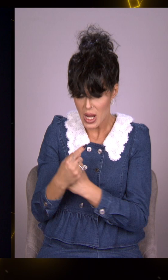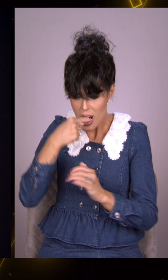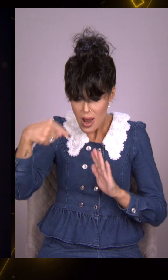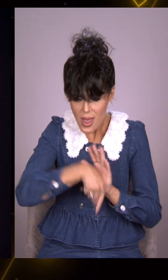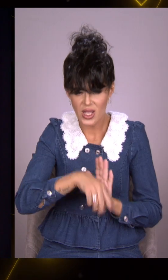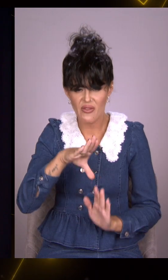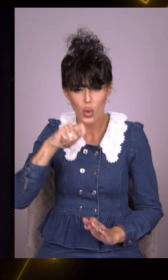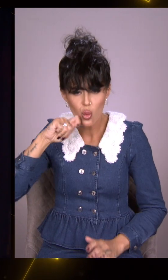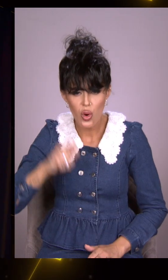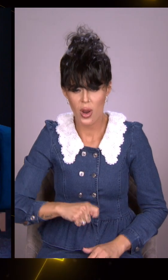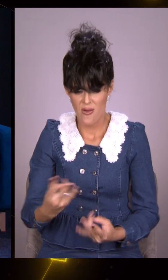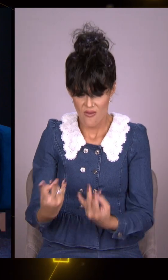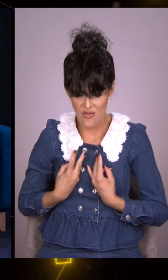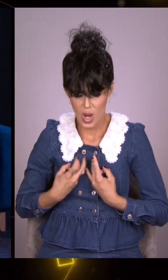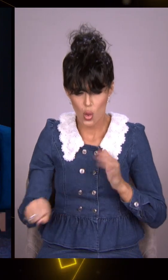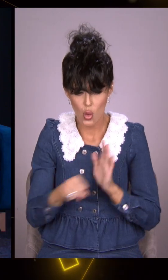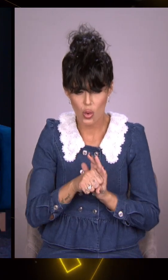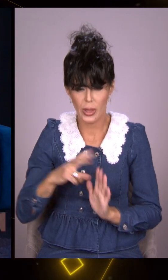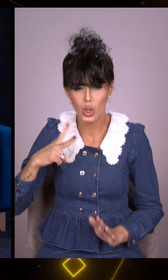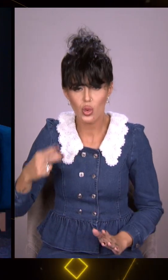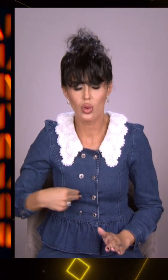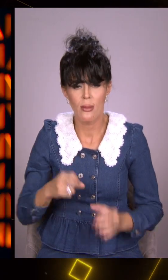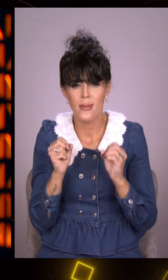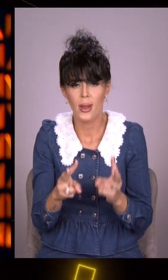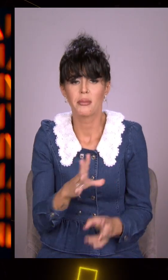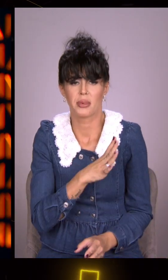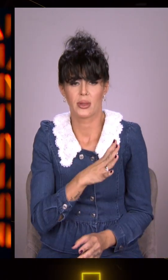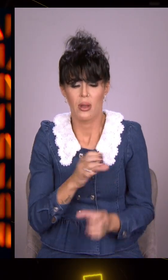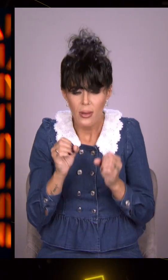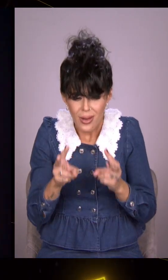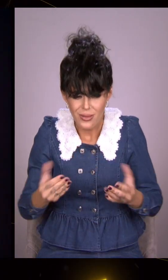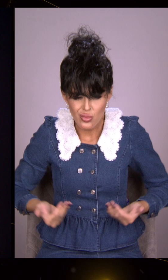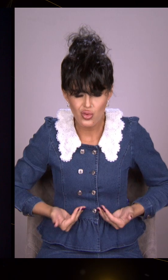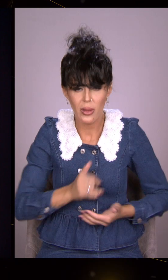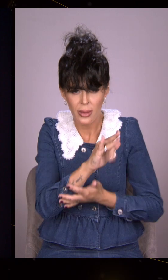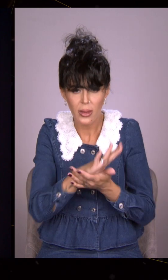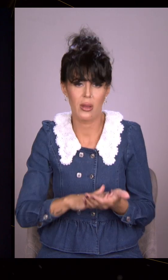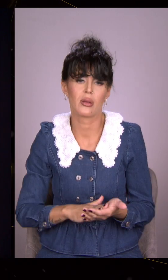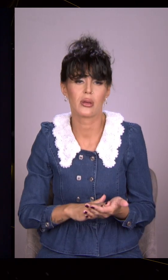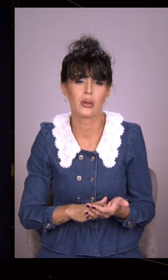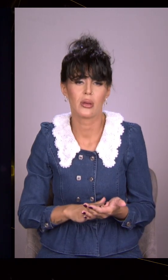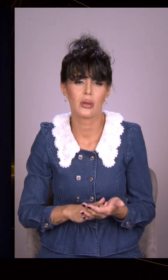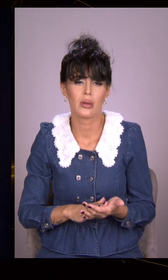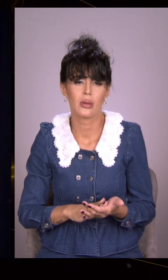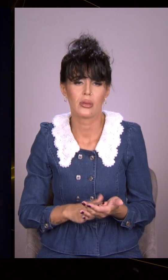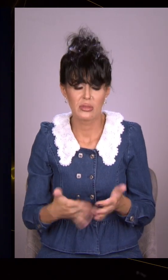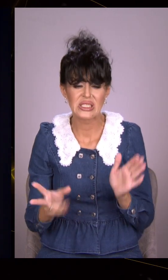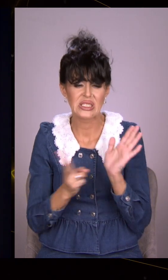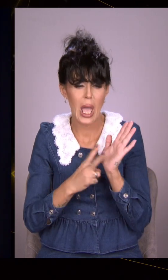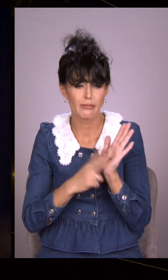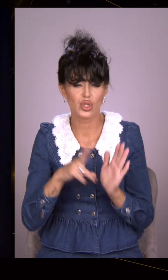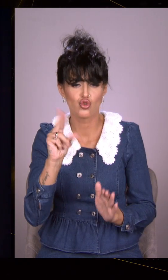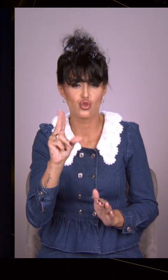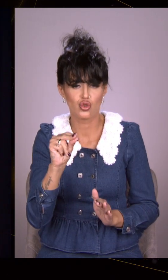дитини? Ну, нема тепер дитини. А як мені, кажу, жити далі? Всьому чесно, я зібрала речі і